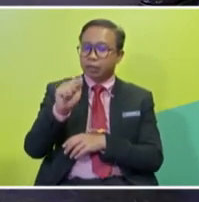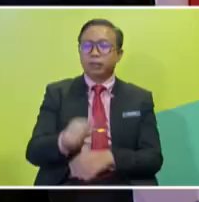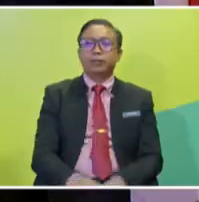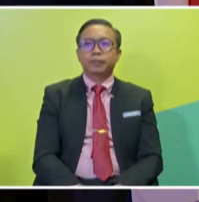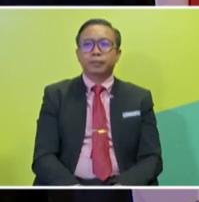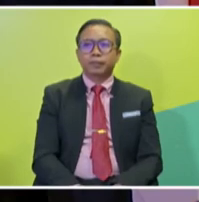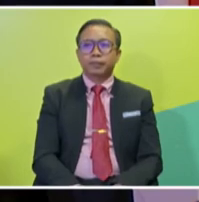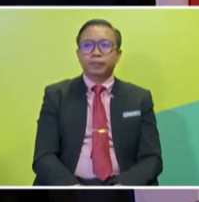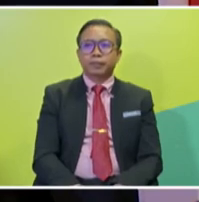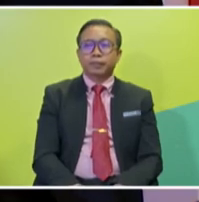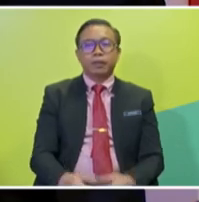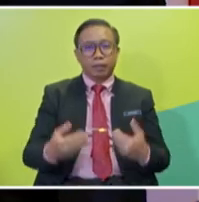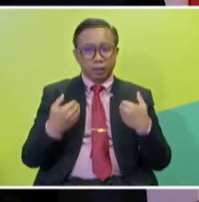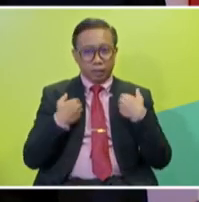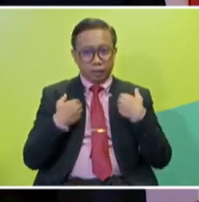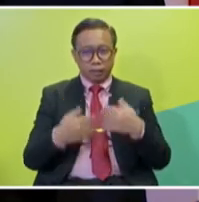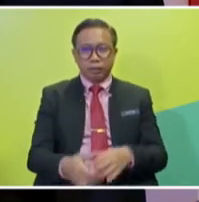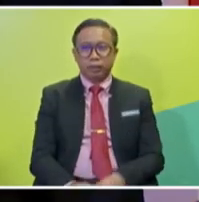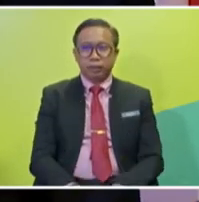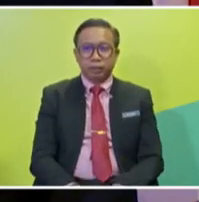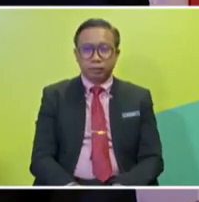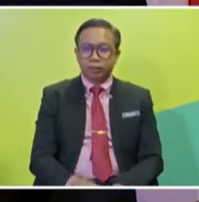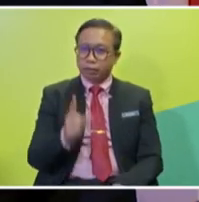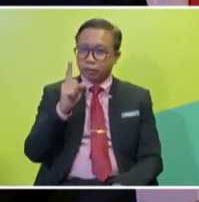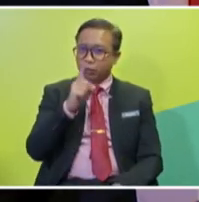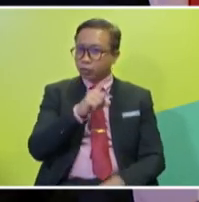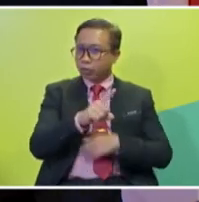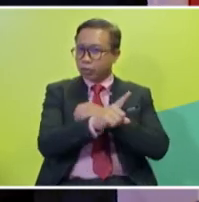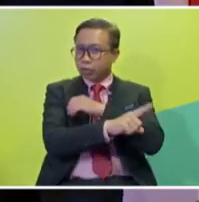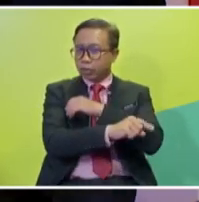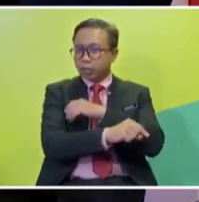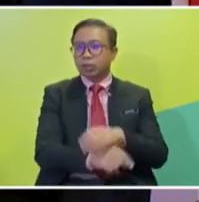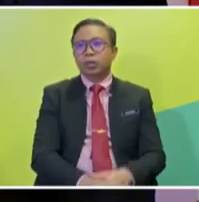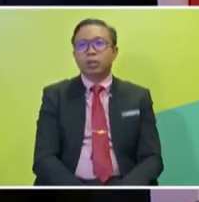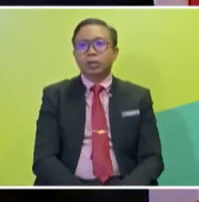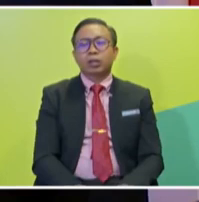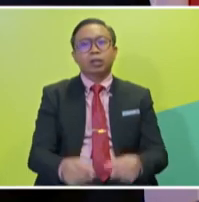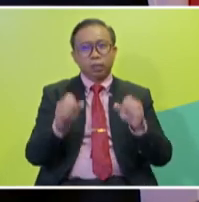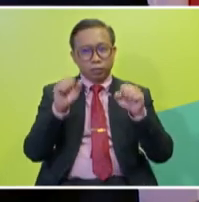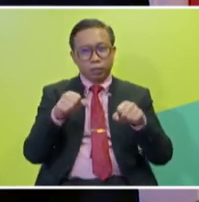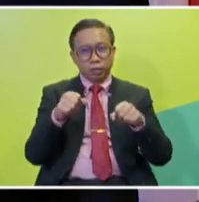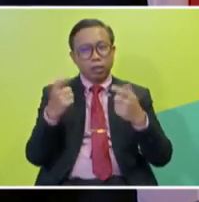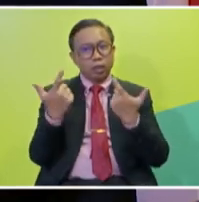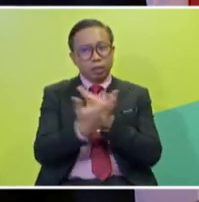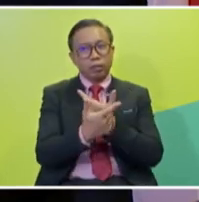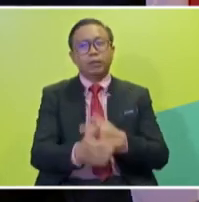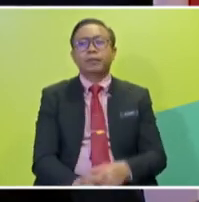kerbau kadang-kadang ada satu ketika kerbau satu itu sehingga tinggiku diberi lawan dengan tanduk